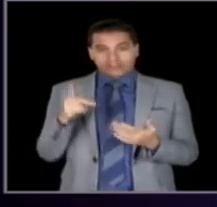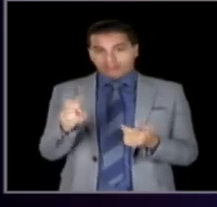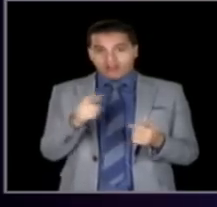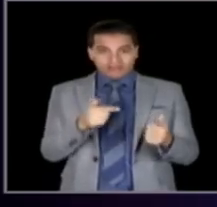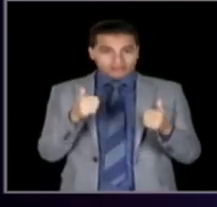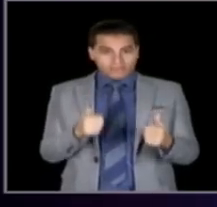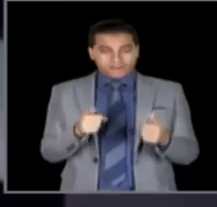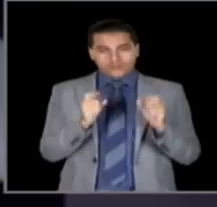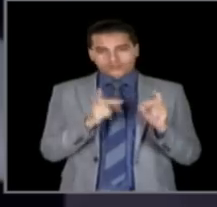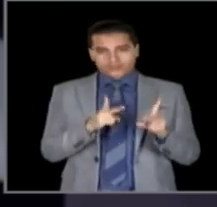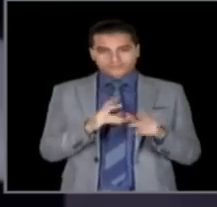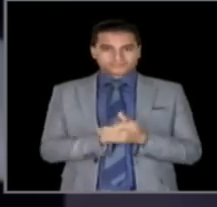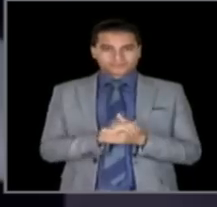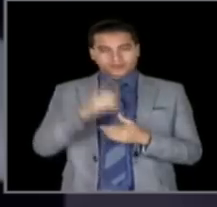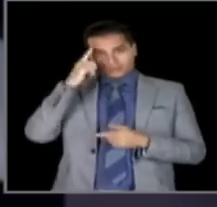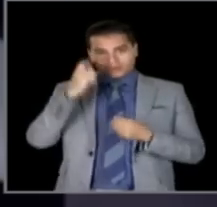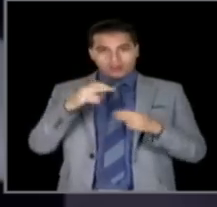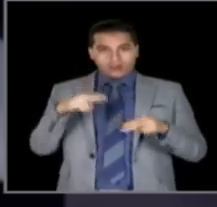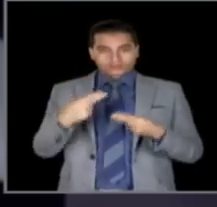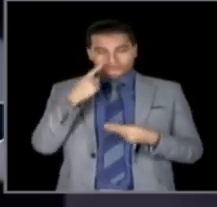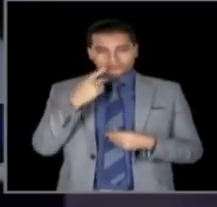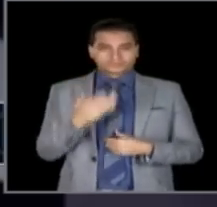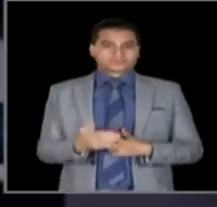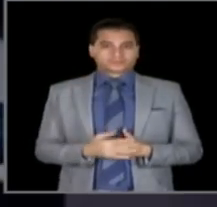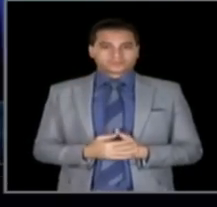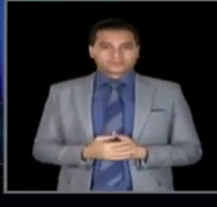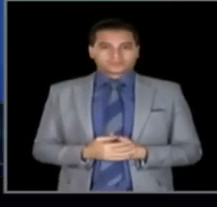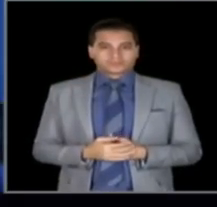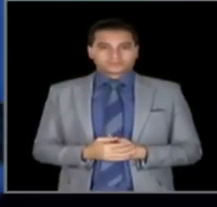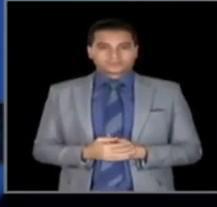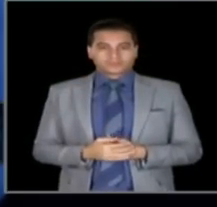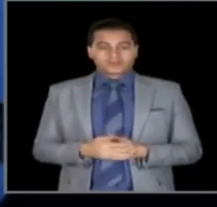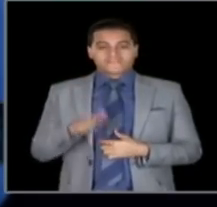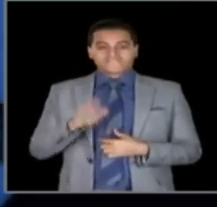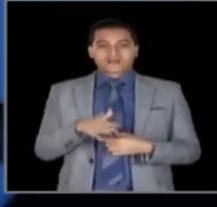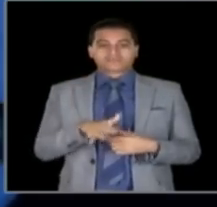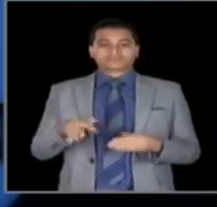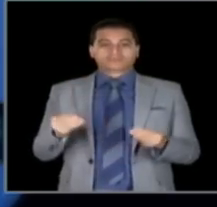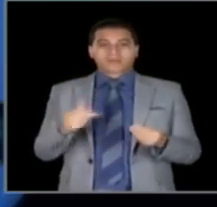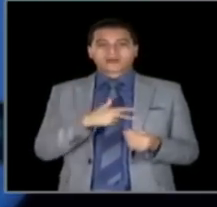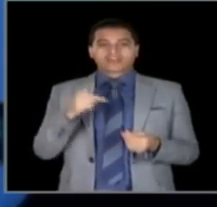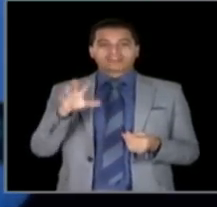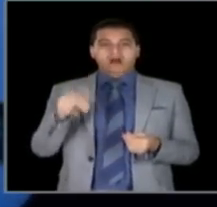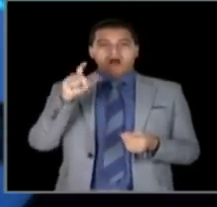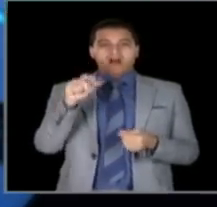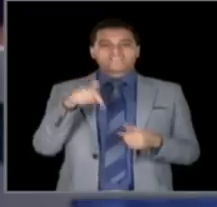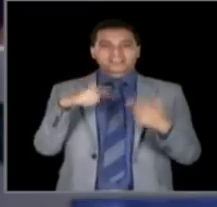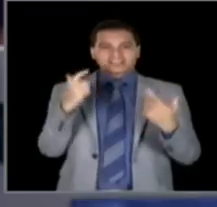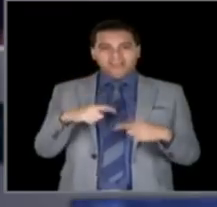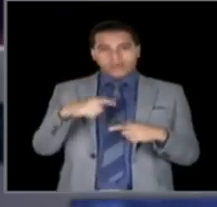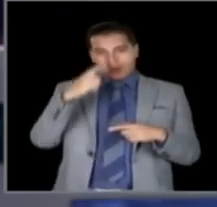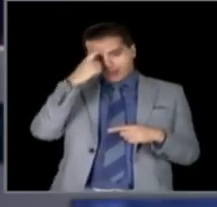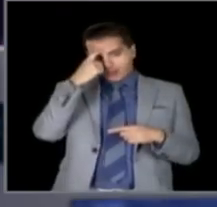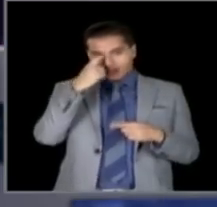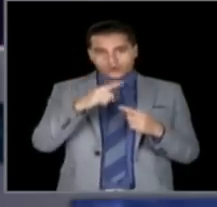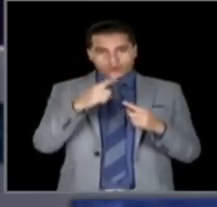تمام؟ تحت الضغط كاونتر. تقع صحراء طهار في باكستان ودولة آسيوية